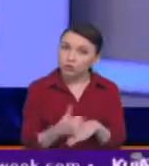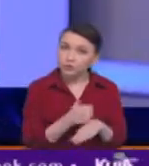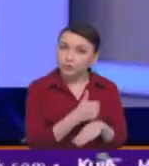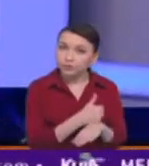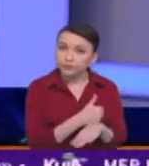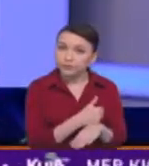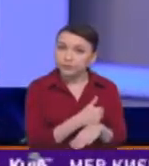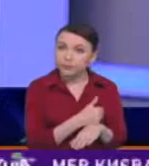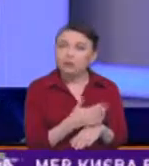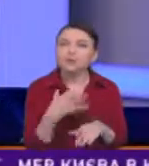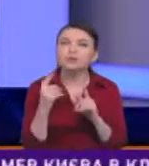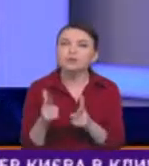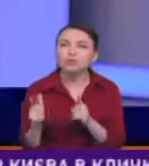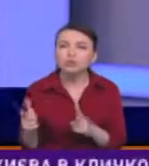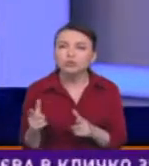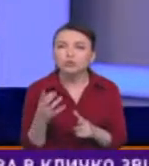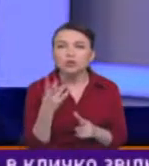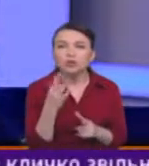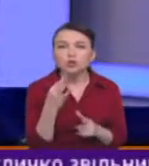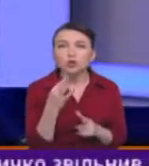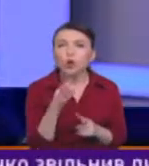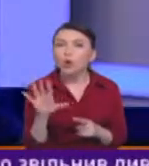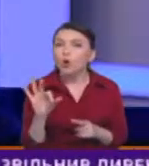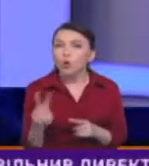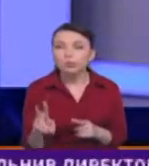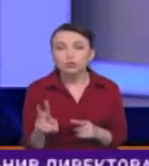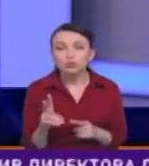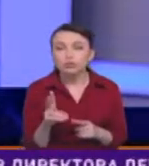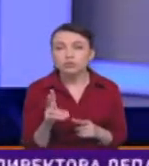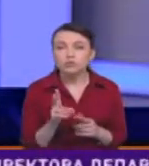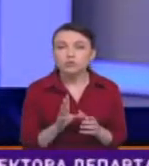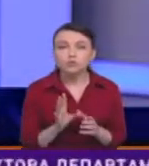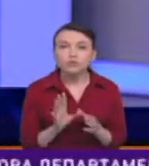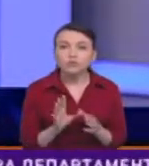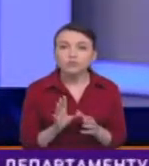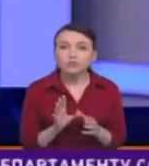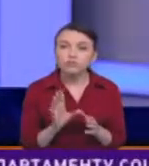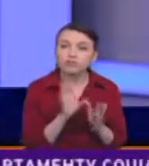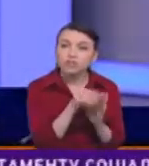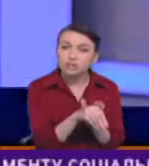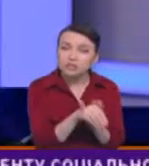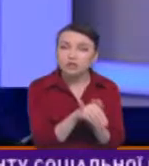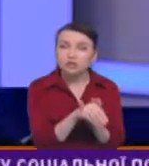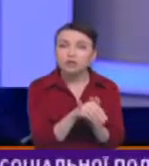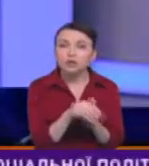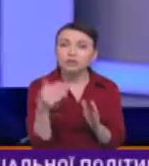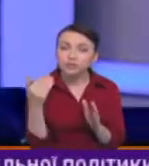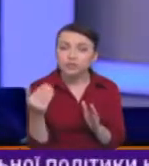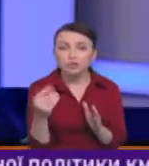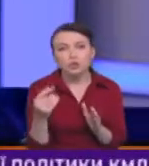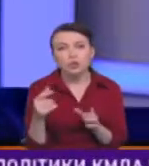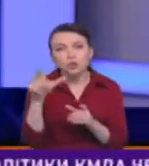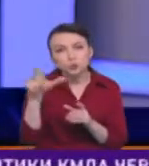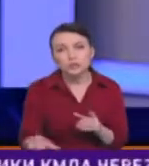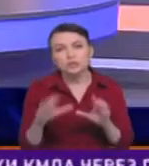вони були на погодженні. Но вніс, то він ж не ті вносили, які погоджували з ним. Він то вносив, тому що він суб'єкт